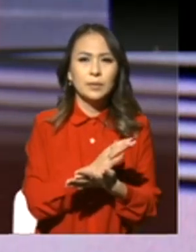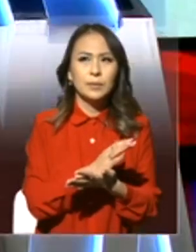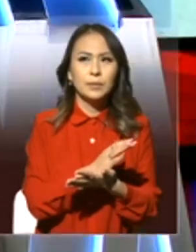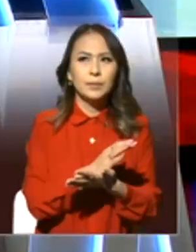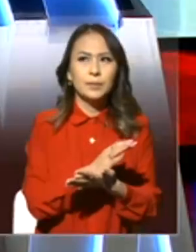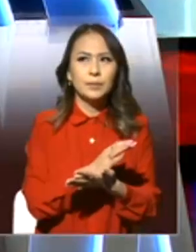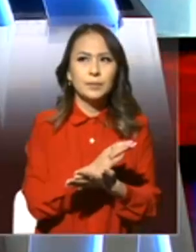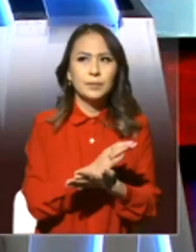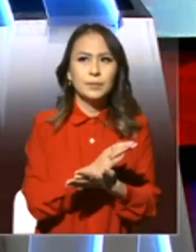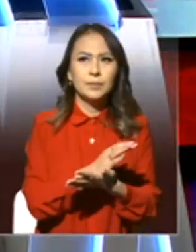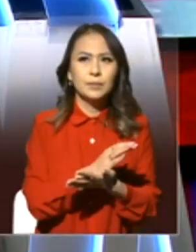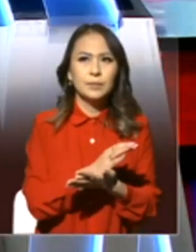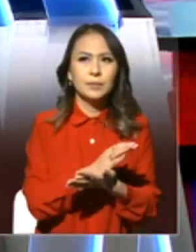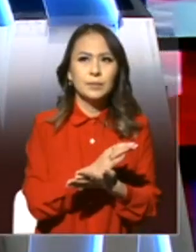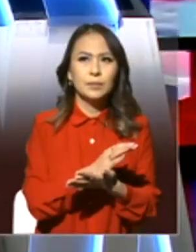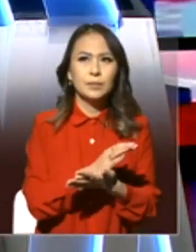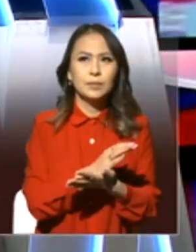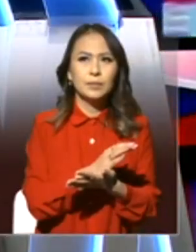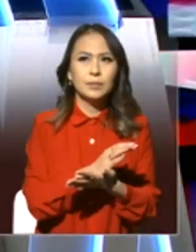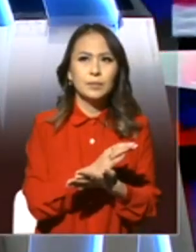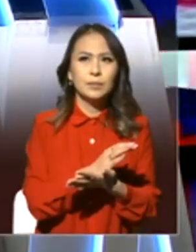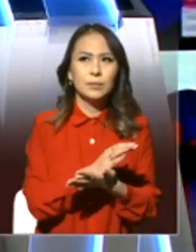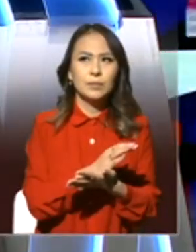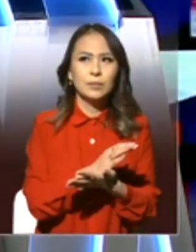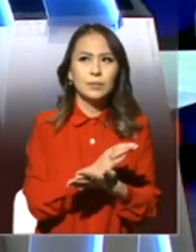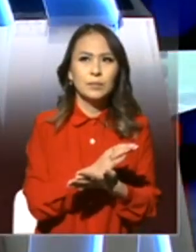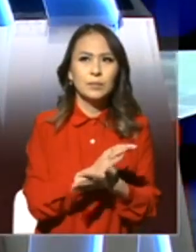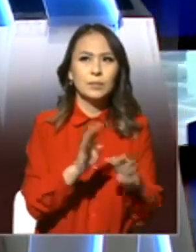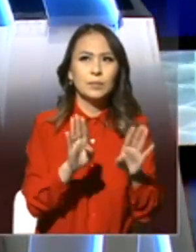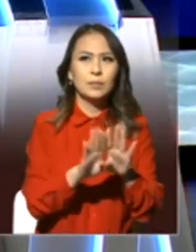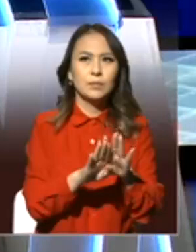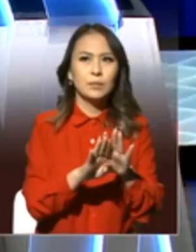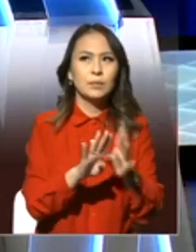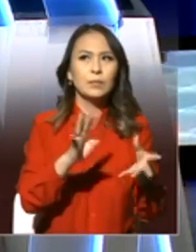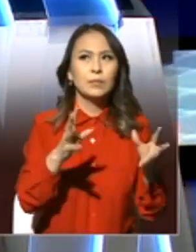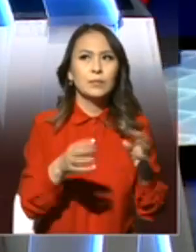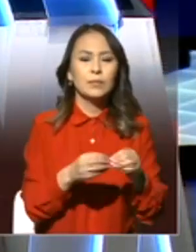Келіспеймін, себебі мысалы. Ну, енді жарайды, толық келіспей қой. Сондықтан бізде мынан